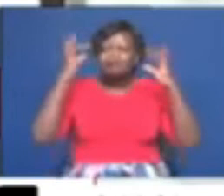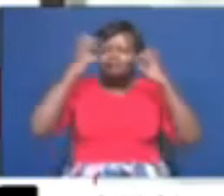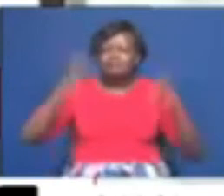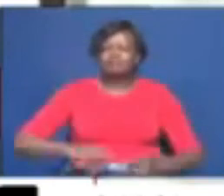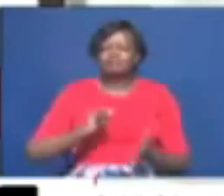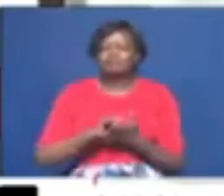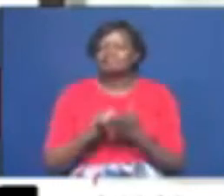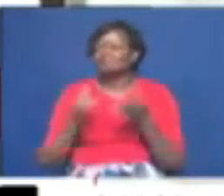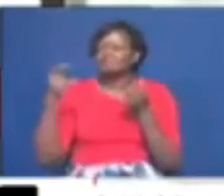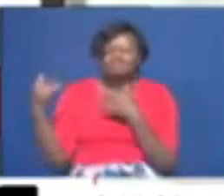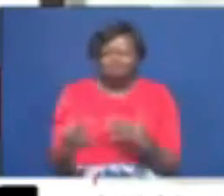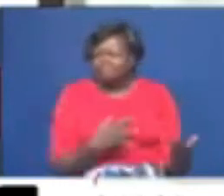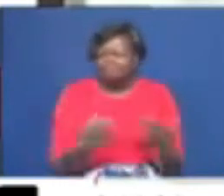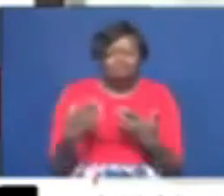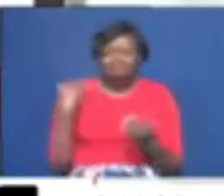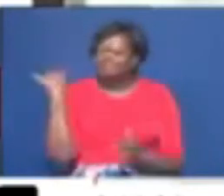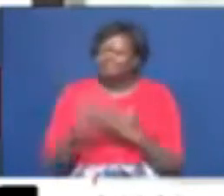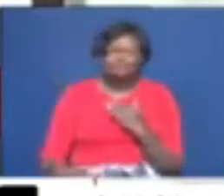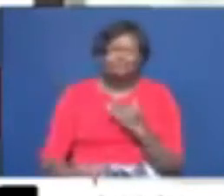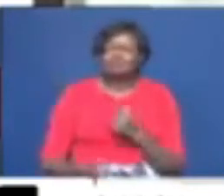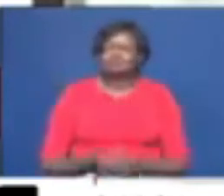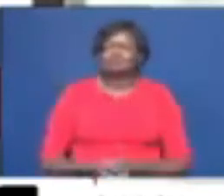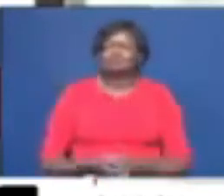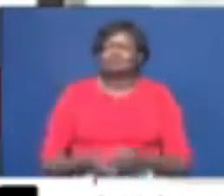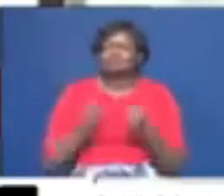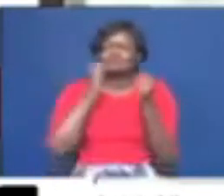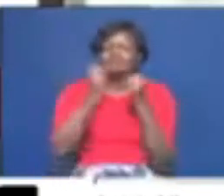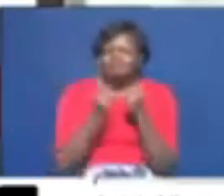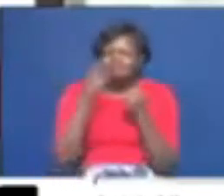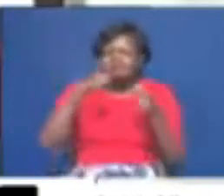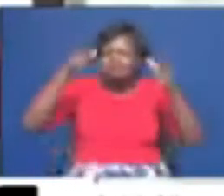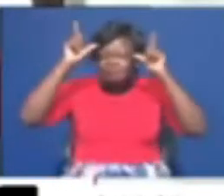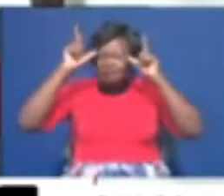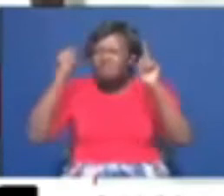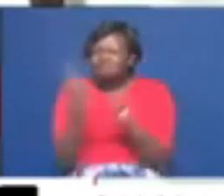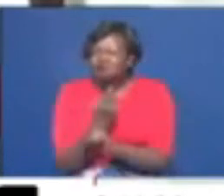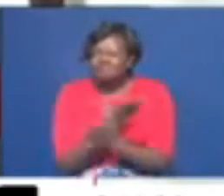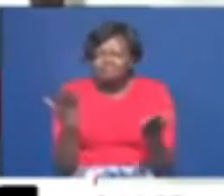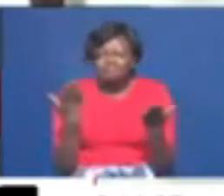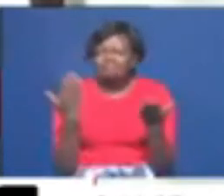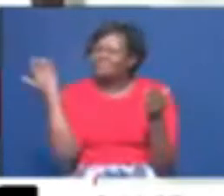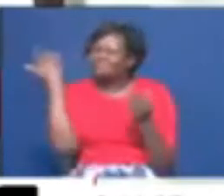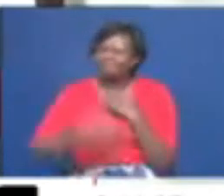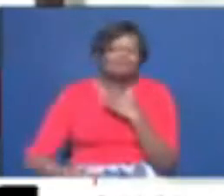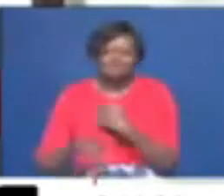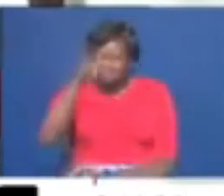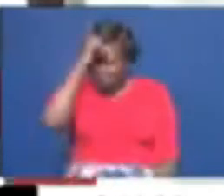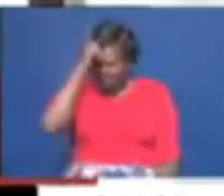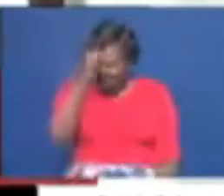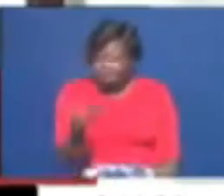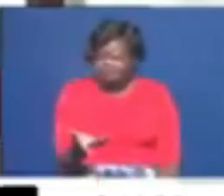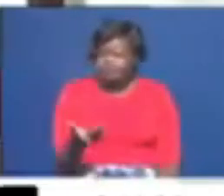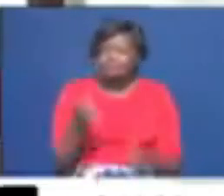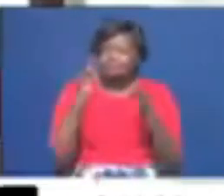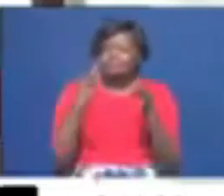vya kijadi ambazo ni kwa sababu ya labda ng'ombe nini, ni mambo yaliyopitwa na wakati. Na kama